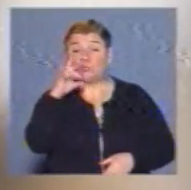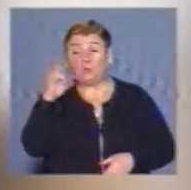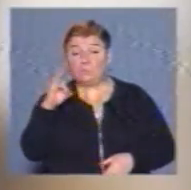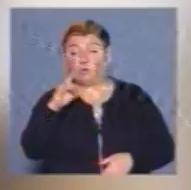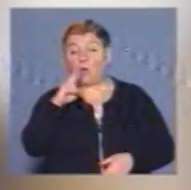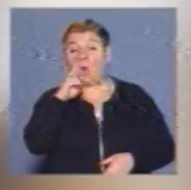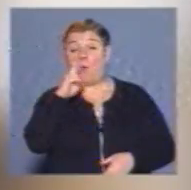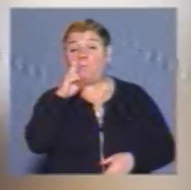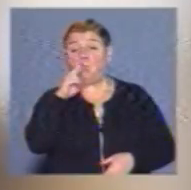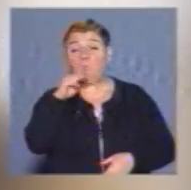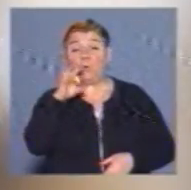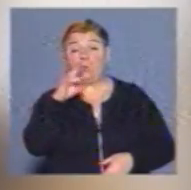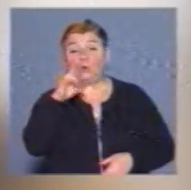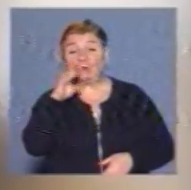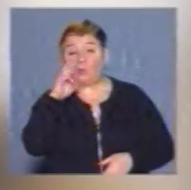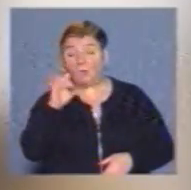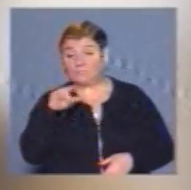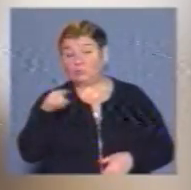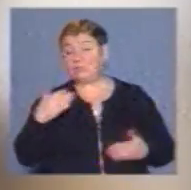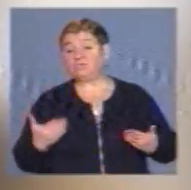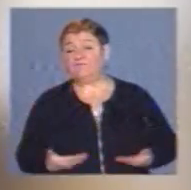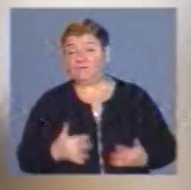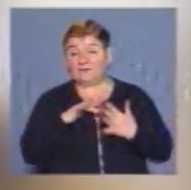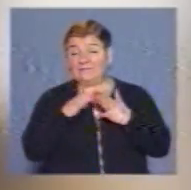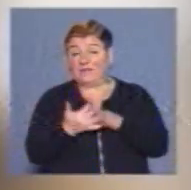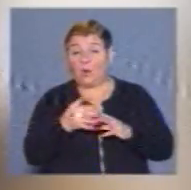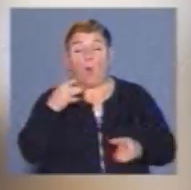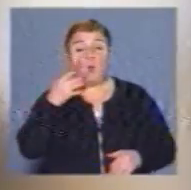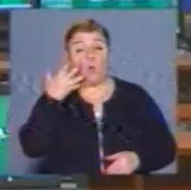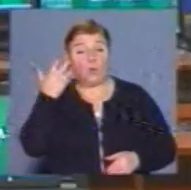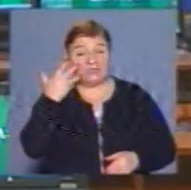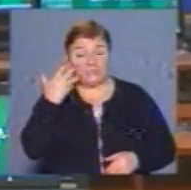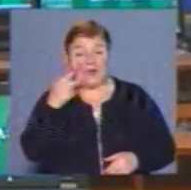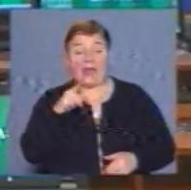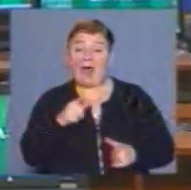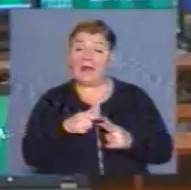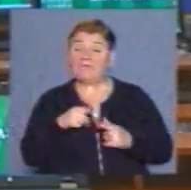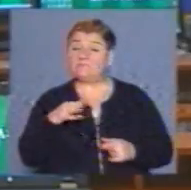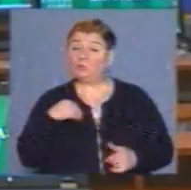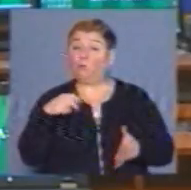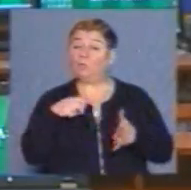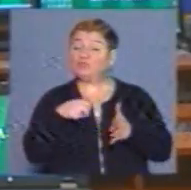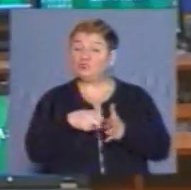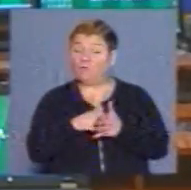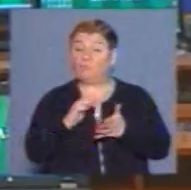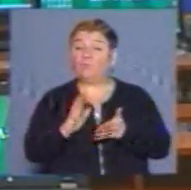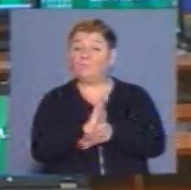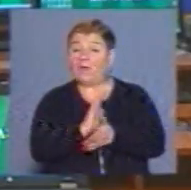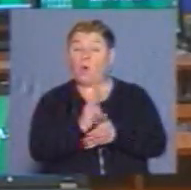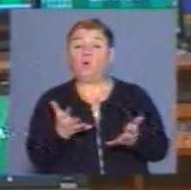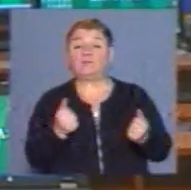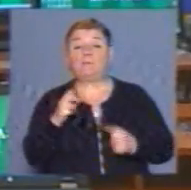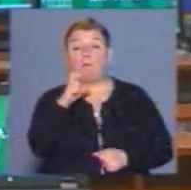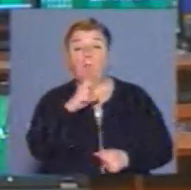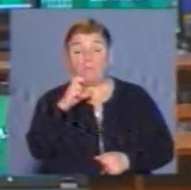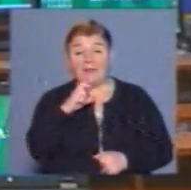Колодко. За його словами, той проживав у селі Сотмарчеки, нині Угорщина, але свою поштову кореспонденцію отримував у Берегові